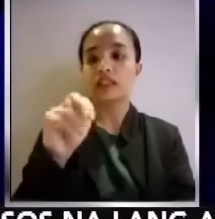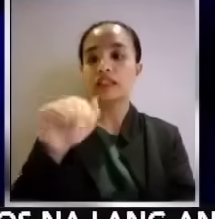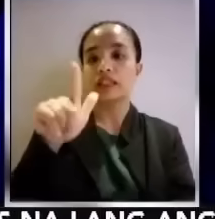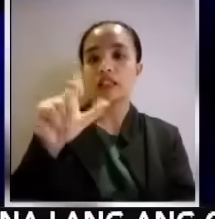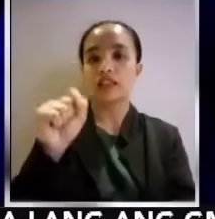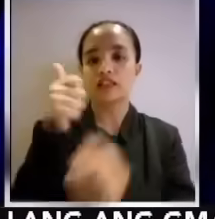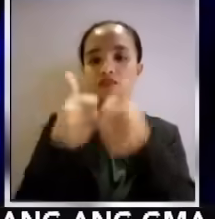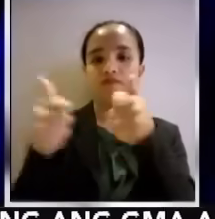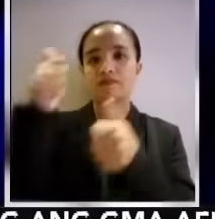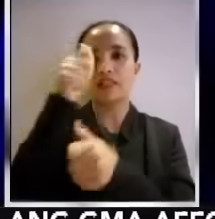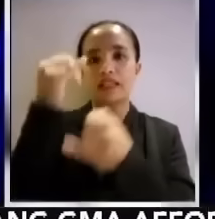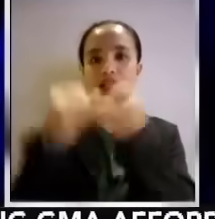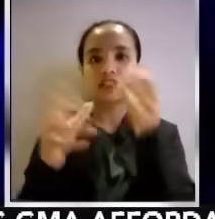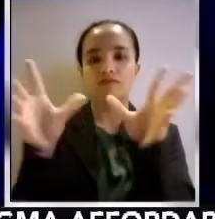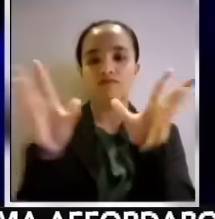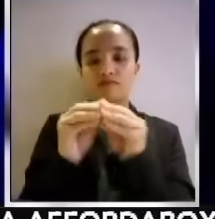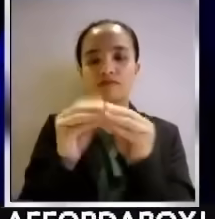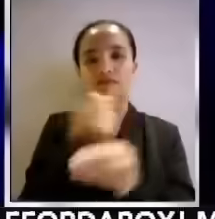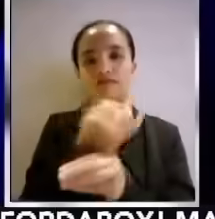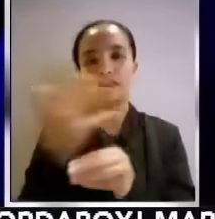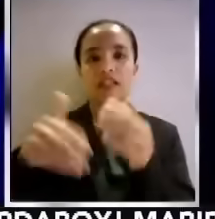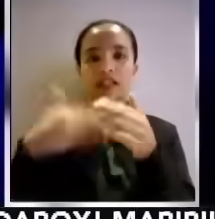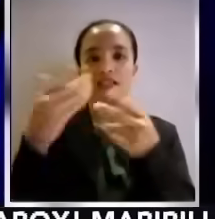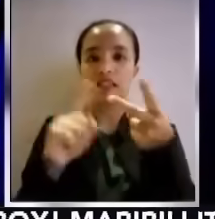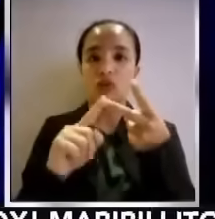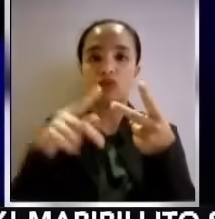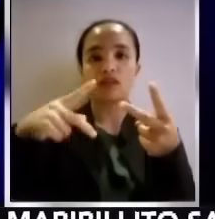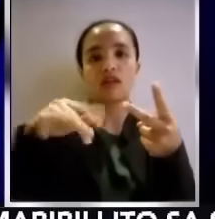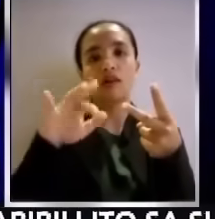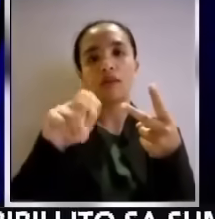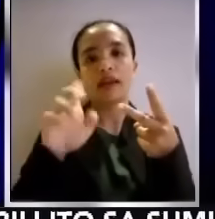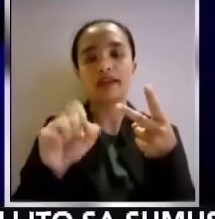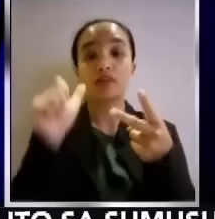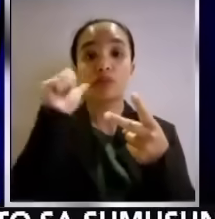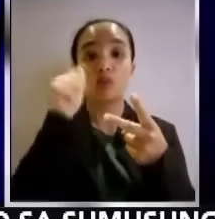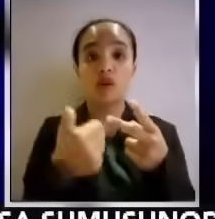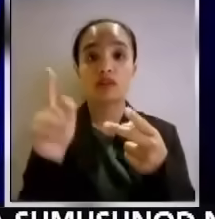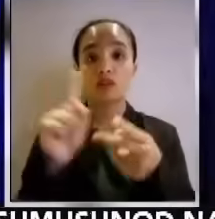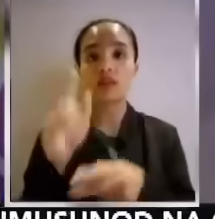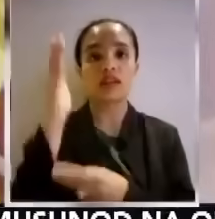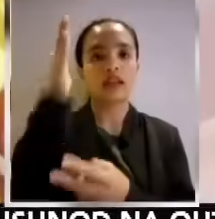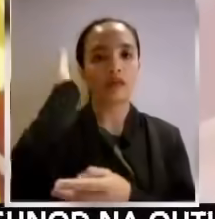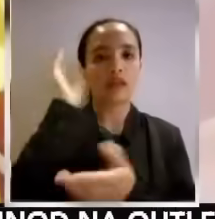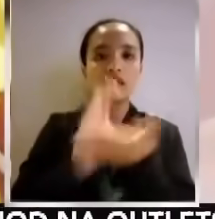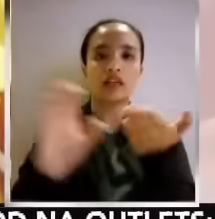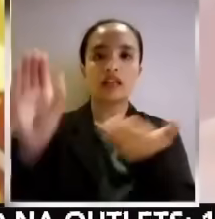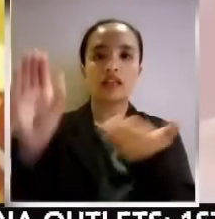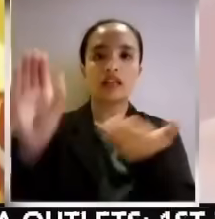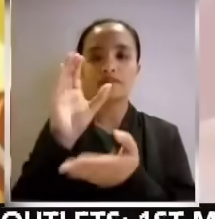at sinundan ng Pirates. Abangan bukas ang laban ng Emilio Aguinaldo College Generals at